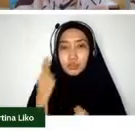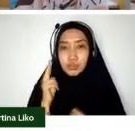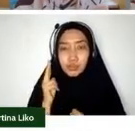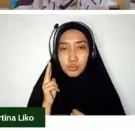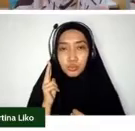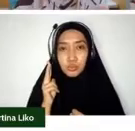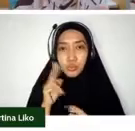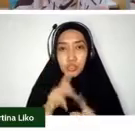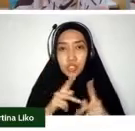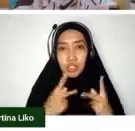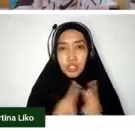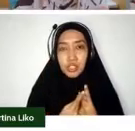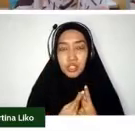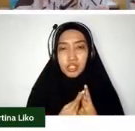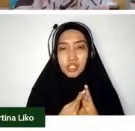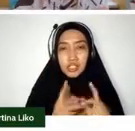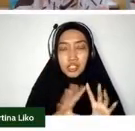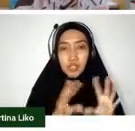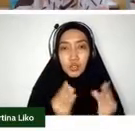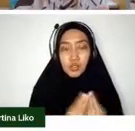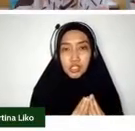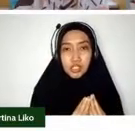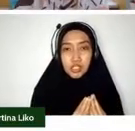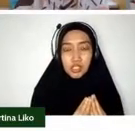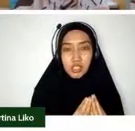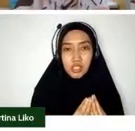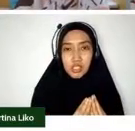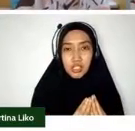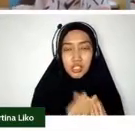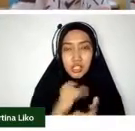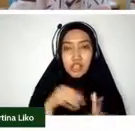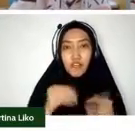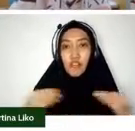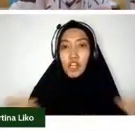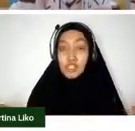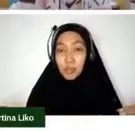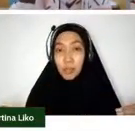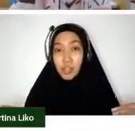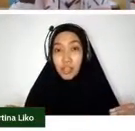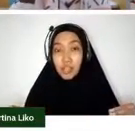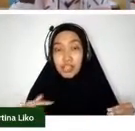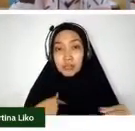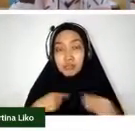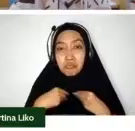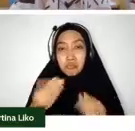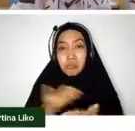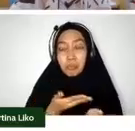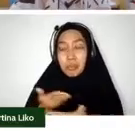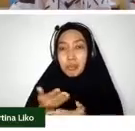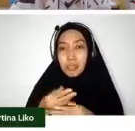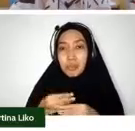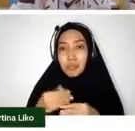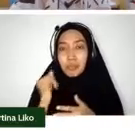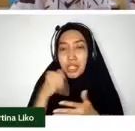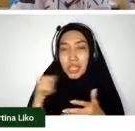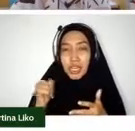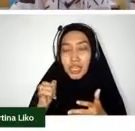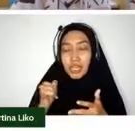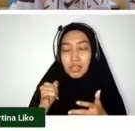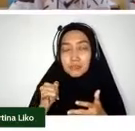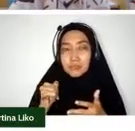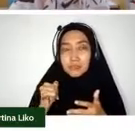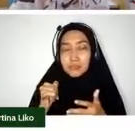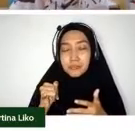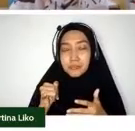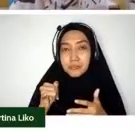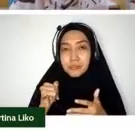inklusi itu adalah menganut pada sistem penilaian fleksibel. Artinya kita tidak bisa memberikan penilaian yang secara